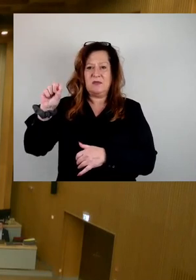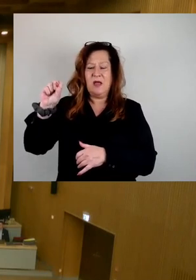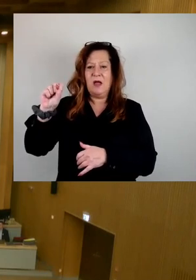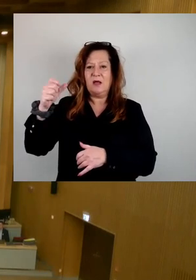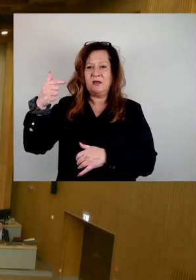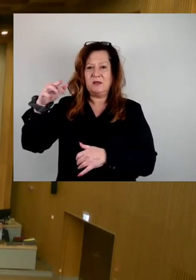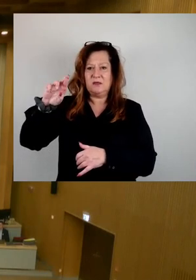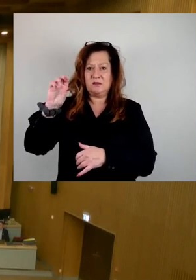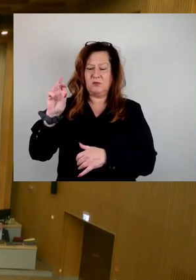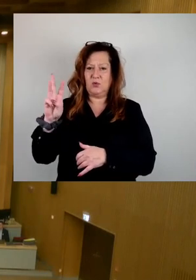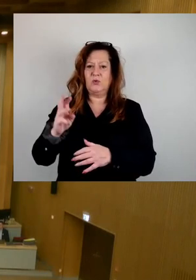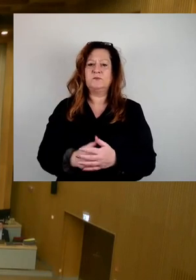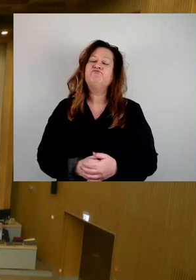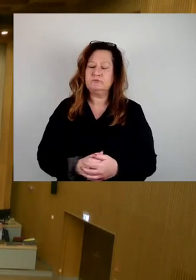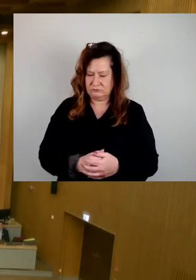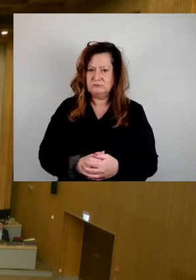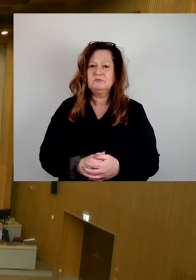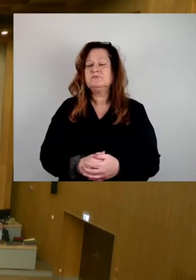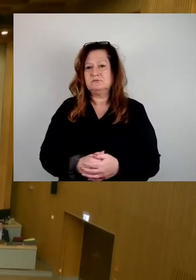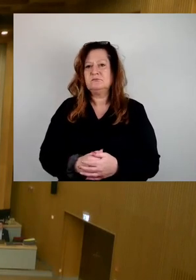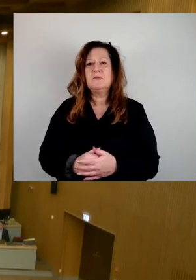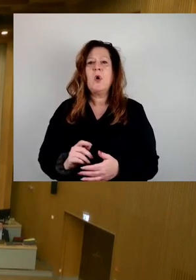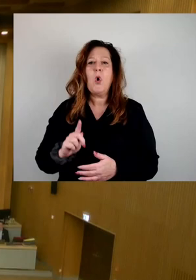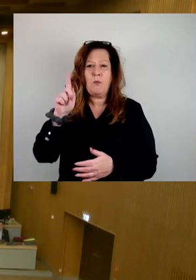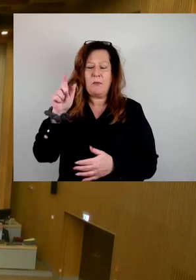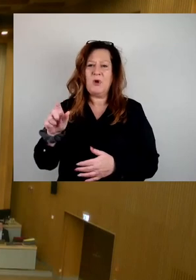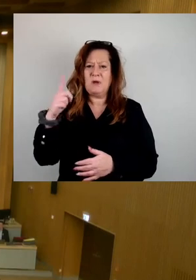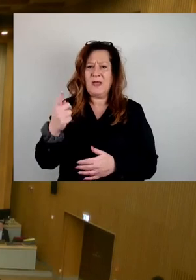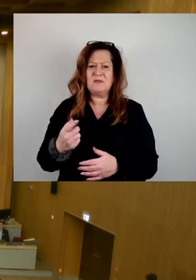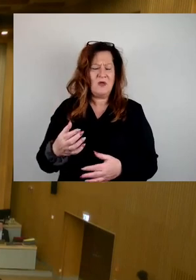Ja, meine Damen und Herren, sehr geehrter Oberbürgermeister, mir ist das ein bisschen zu viel